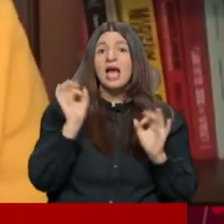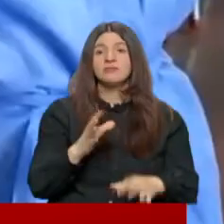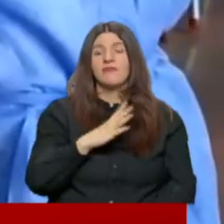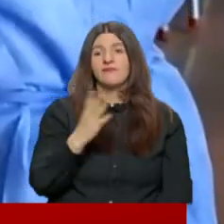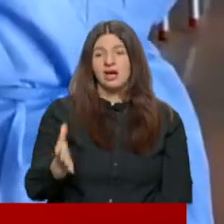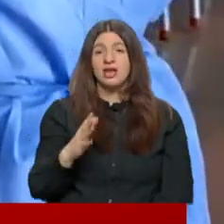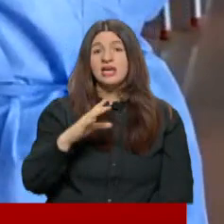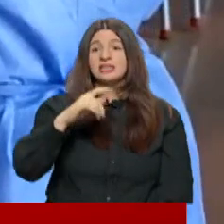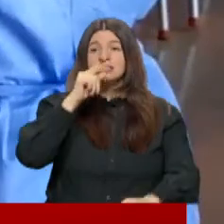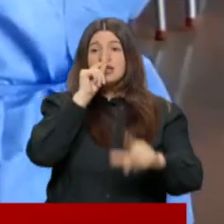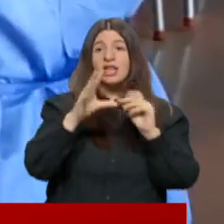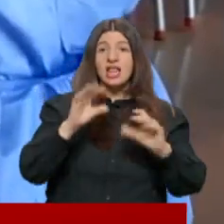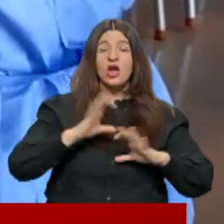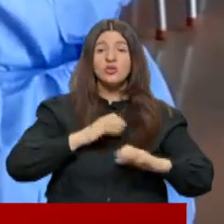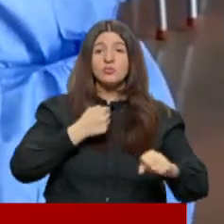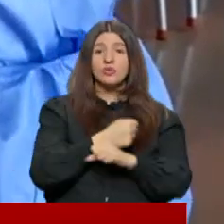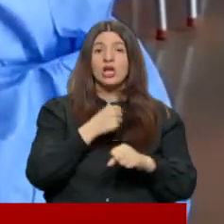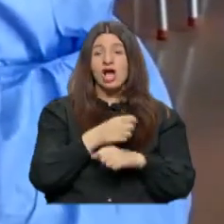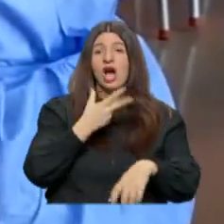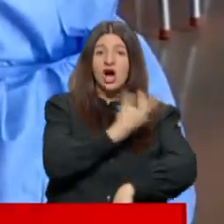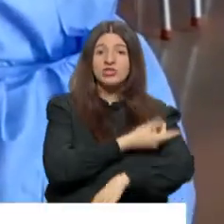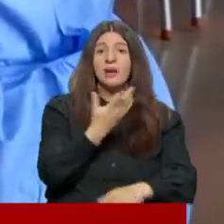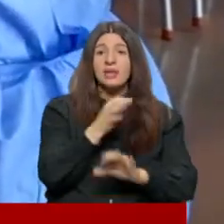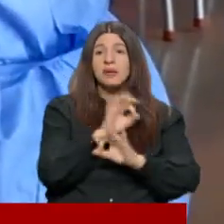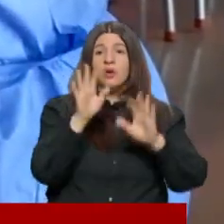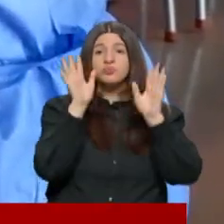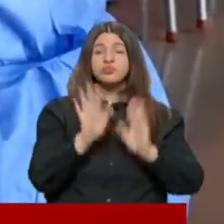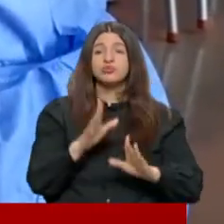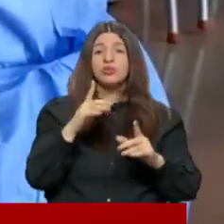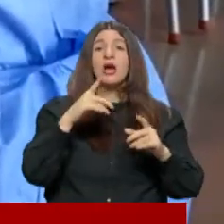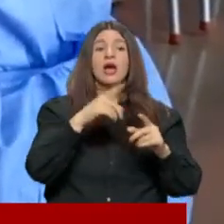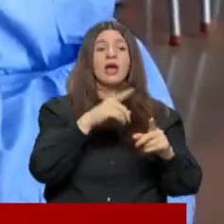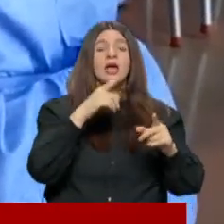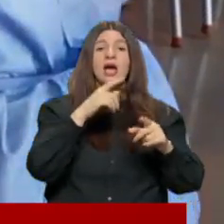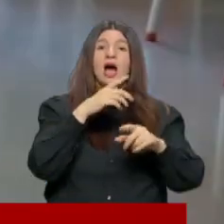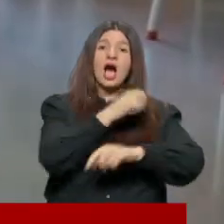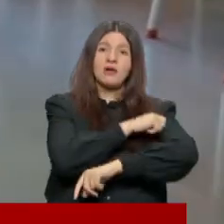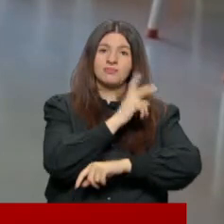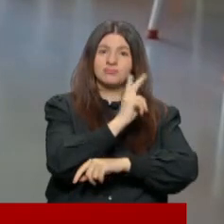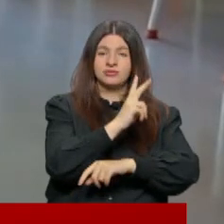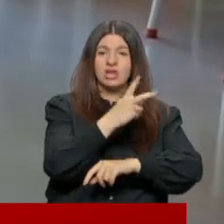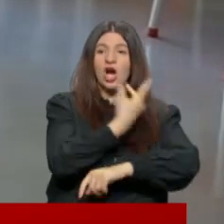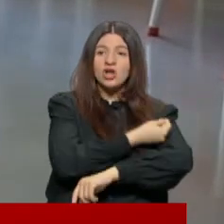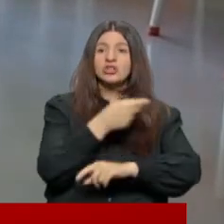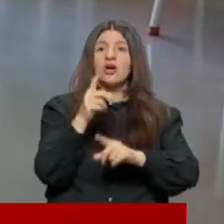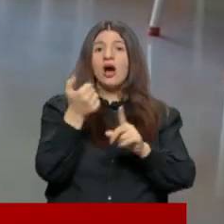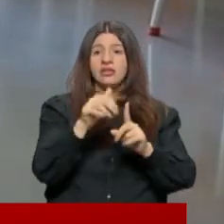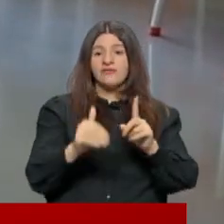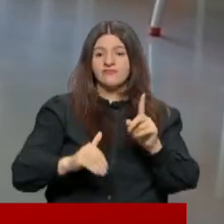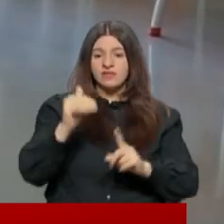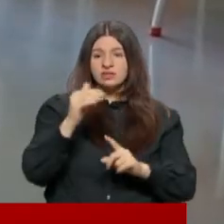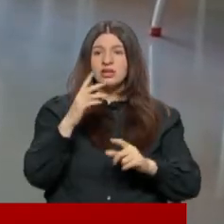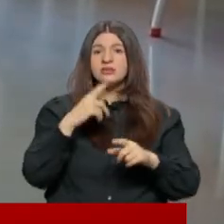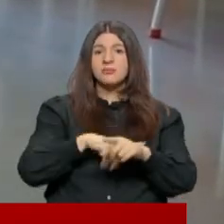var. Salgınla en etkin mücadele yolu aşılama ama tamamen durdu. BioNTech'te de Sinovac'ta da son dozların üstünden 6 aydan fazla